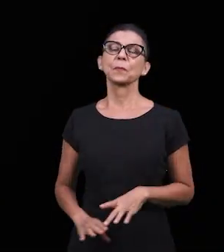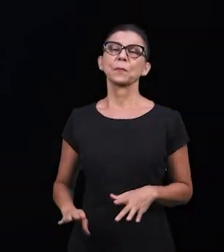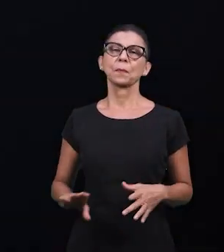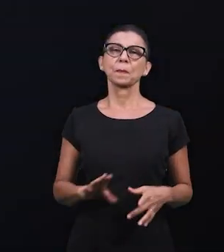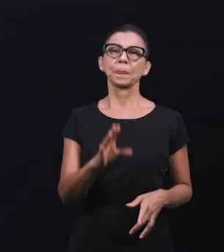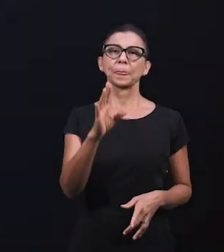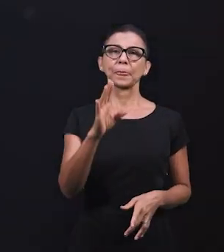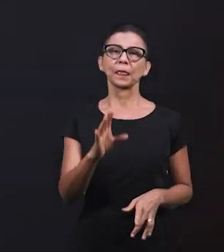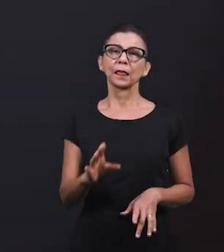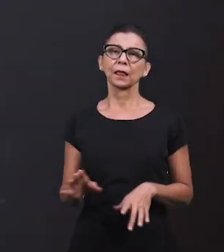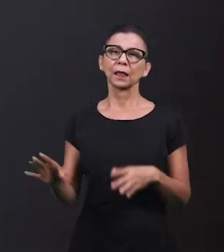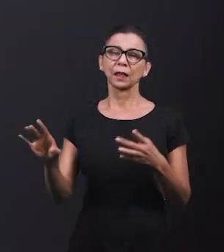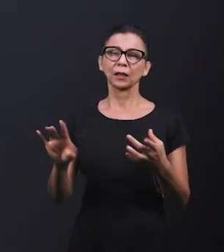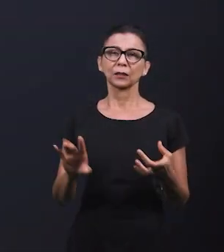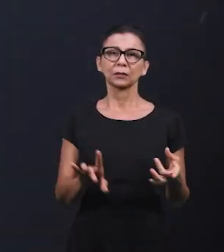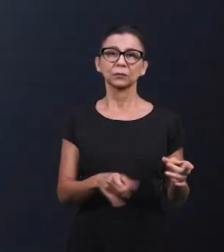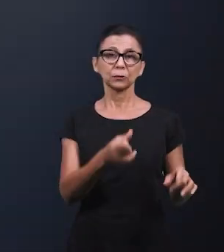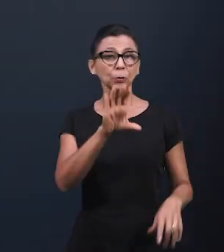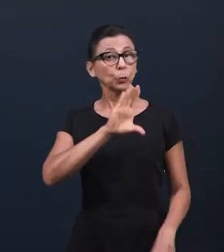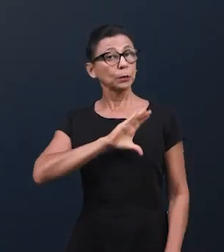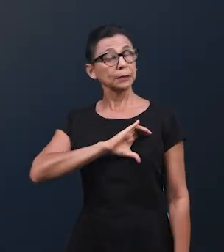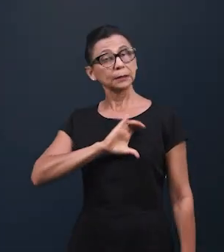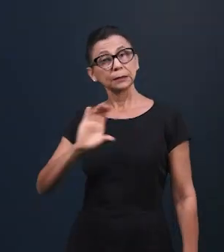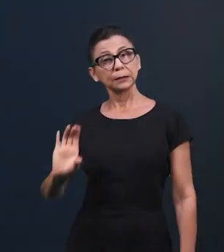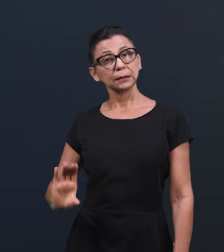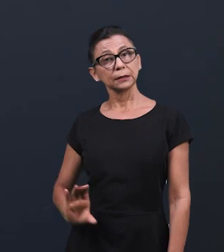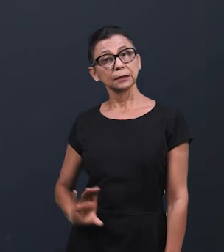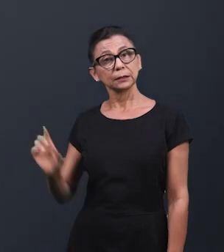Христос находится в храме.